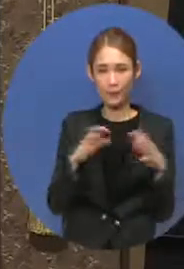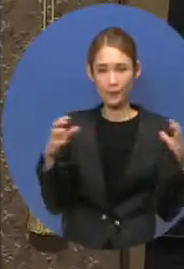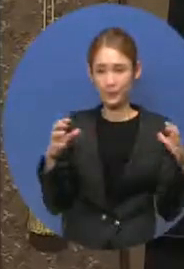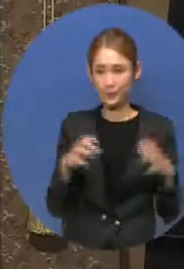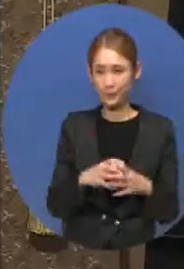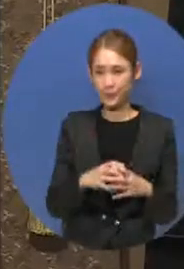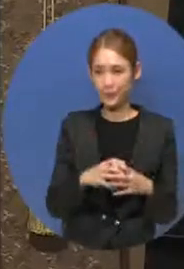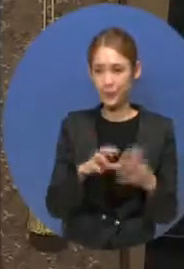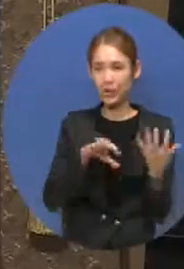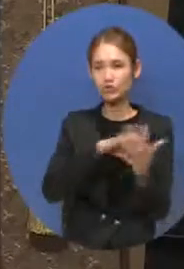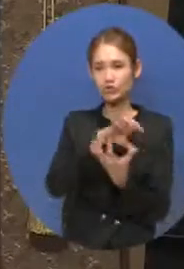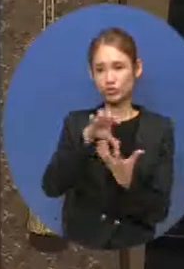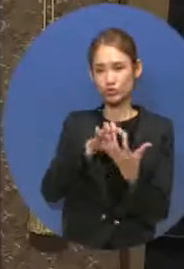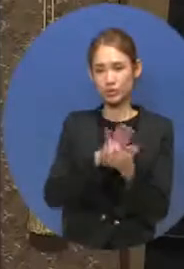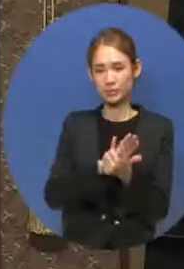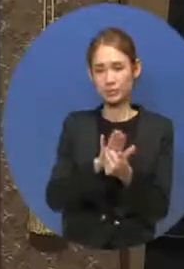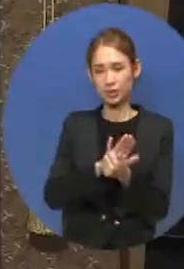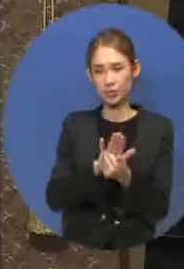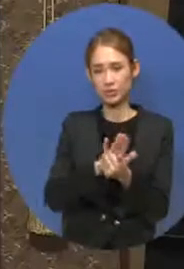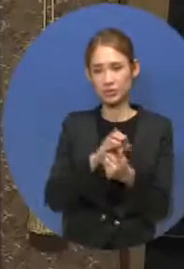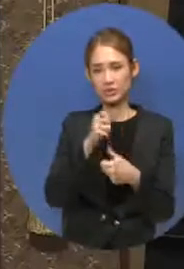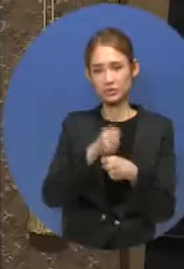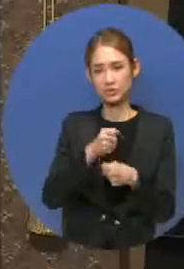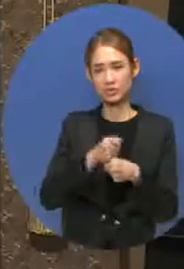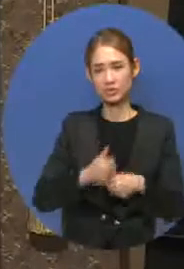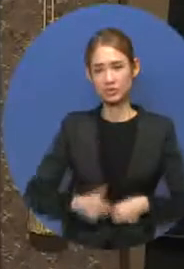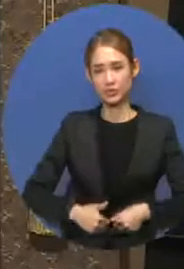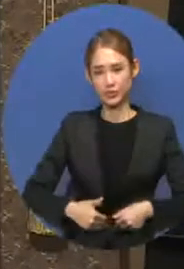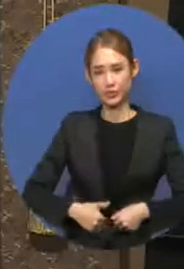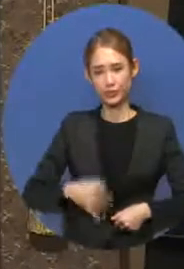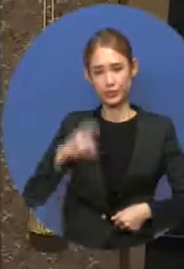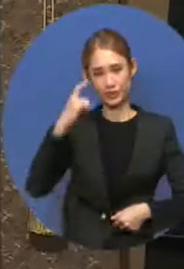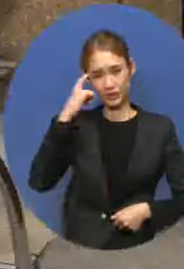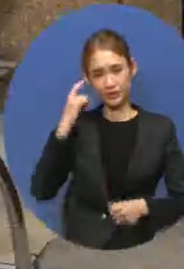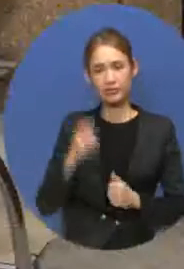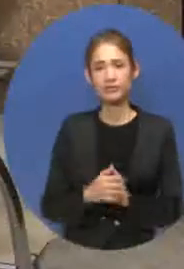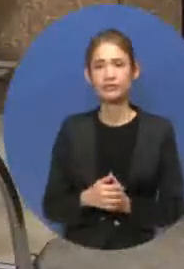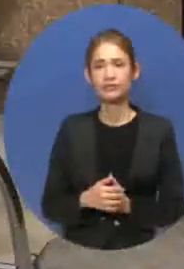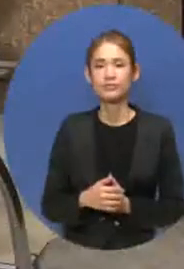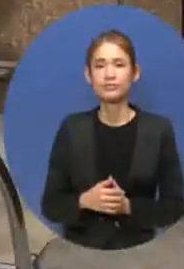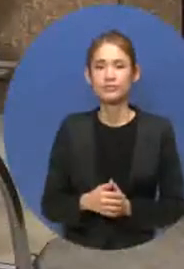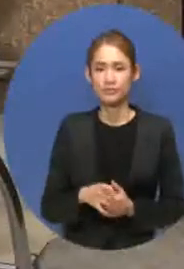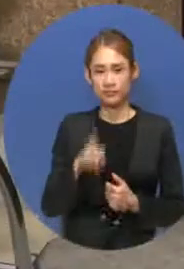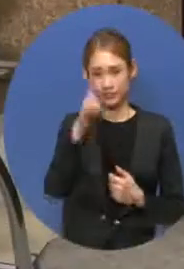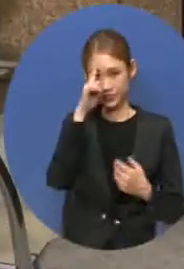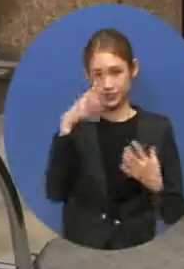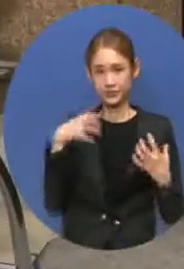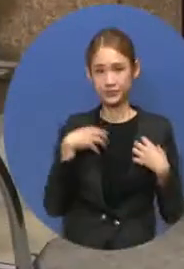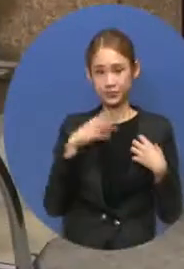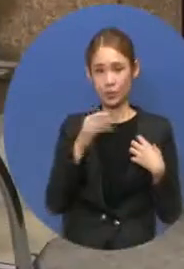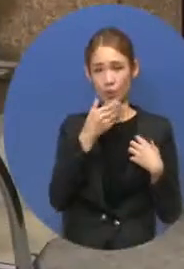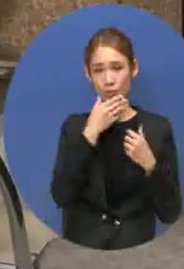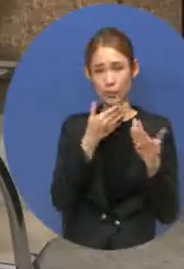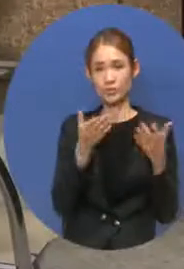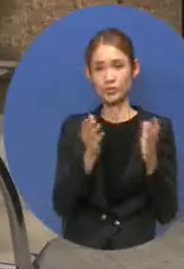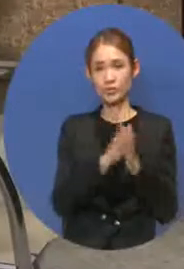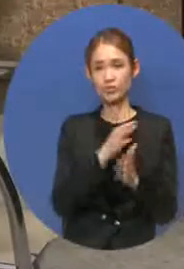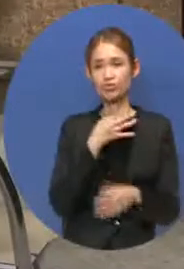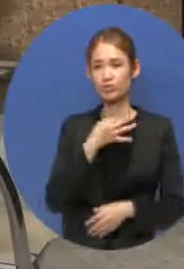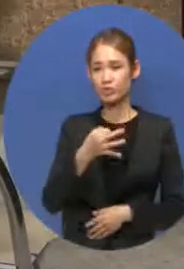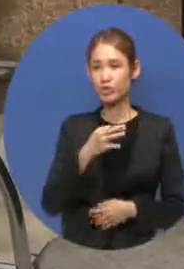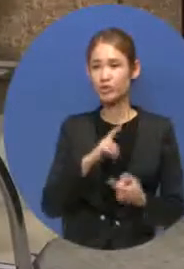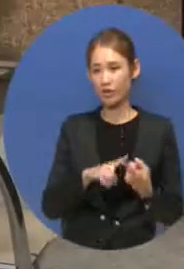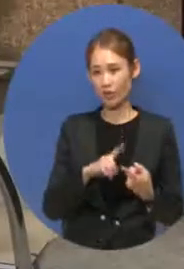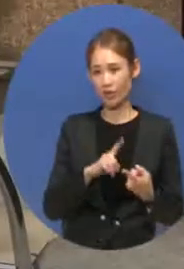좀 융합된 서비스가 좀 만들어졌으면 좋겠다 이런 생각은 있습니다. 네, 정부에도 왜 보건복지부라고 불리는 것처럼